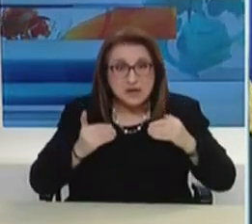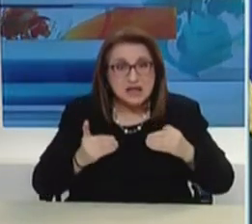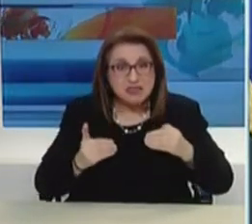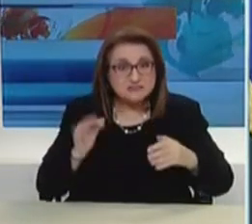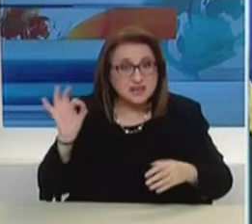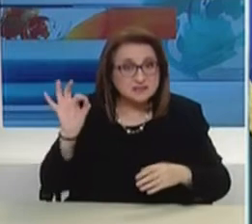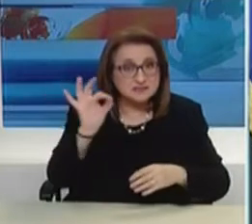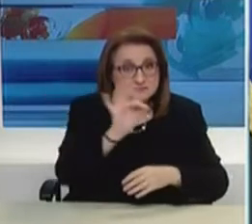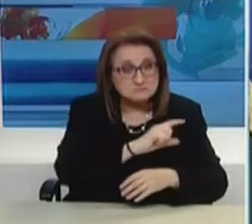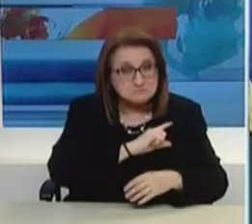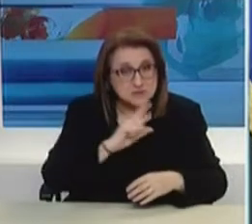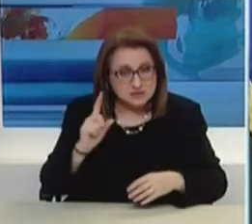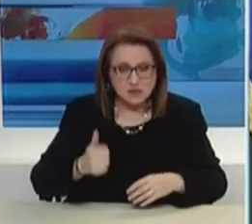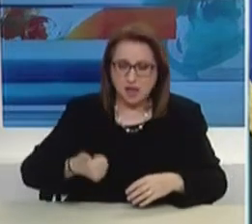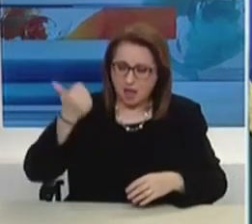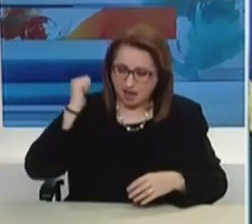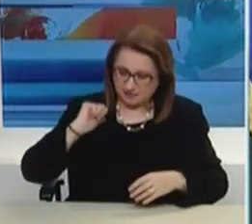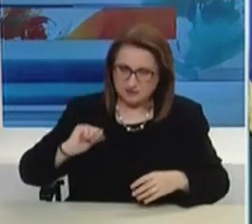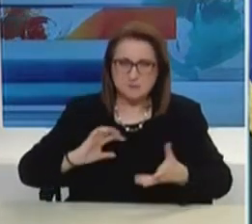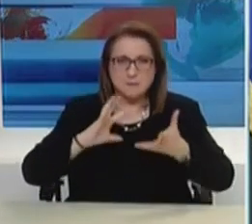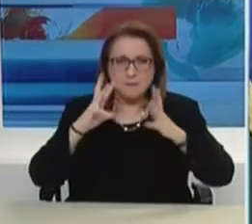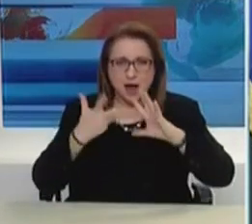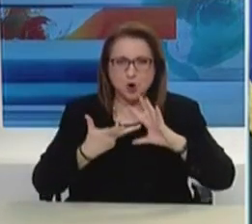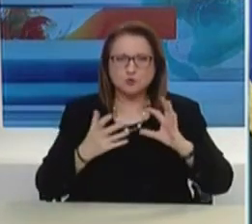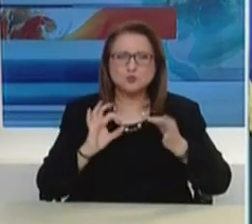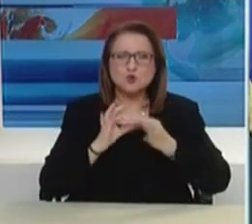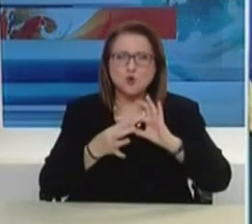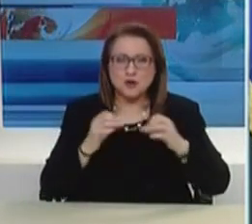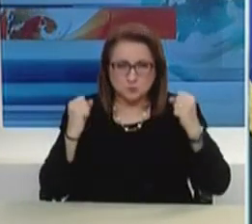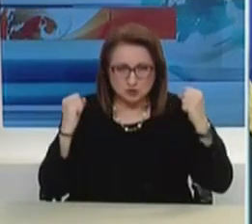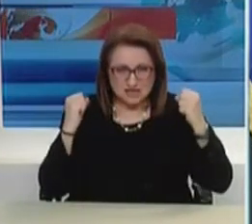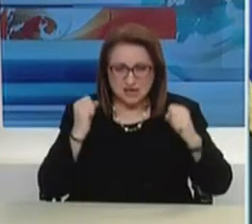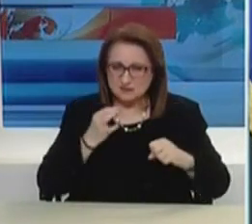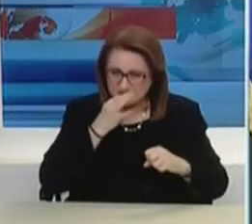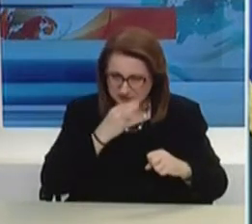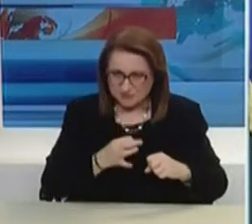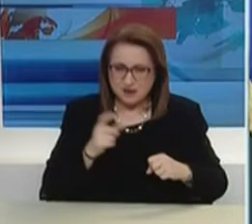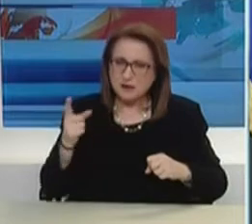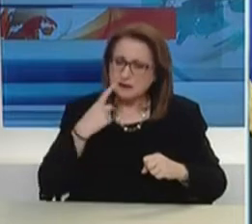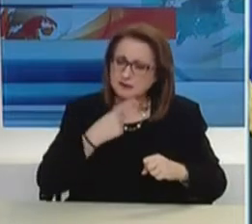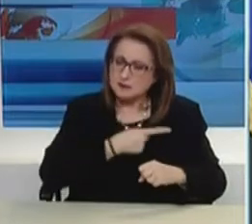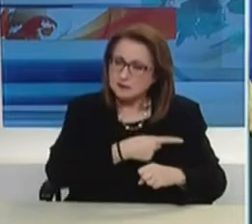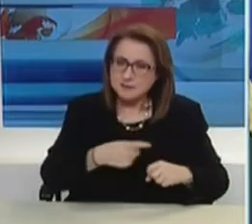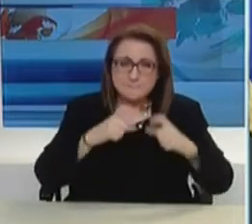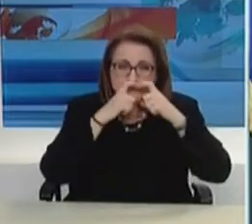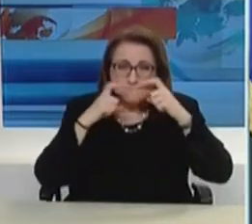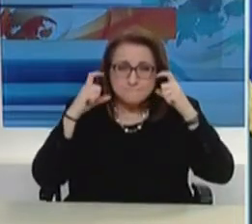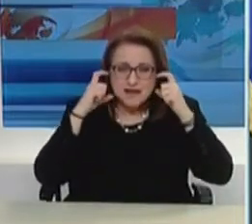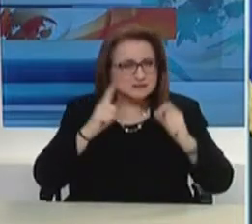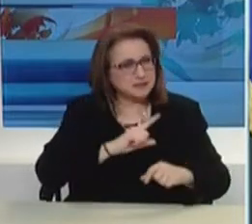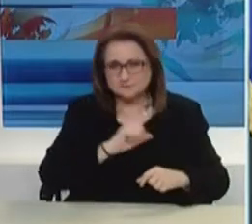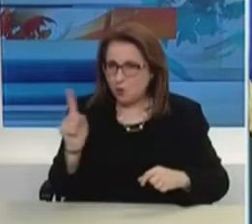Οργανισμός Υγείας επανατοποθετήθηκε χθες και οι αξιωματούχοι του ανακοίνωσαν πως εξακολουθούν να συστήνουν στους πολίτες να μην φορούν μάσκες